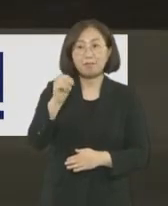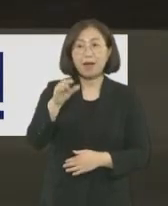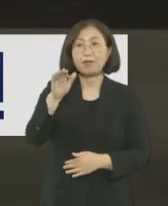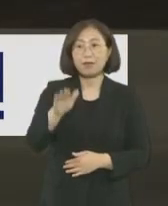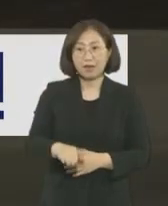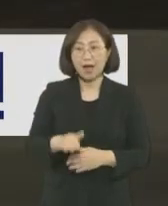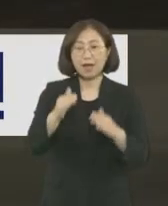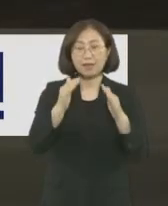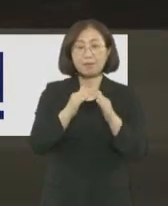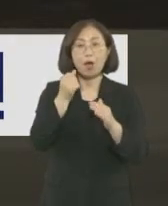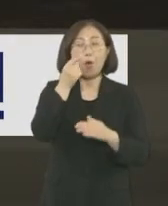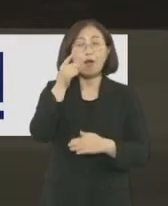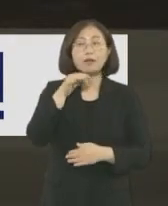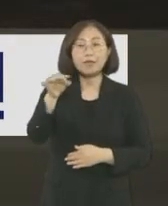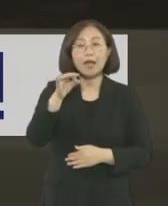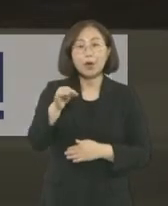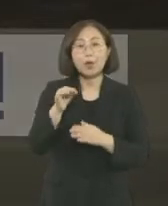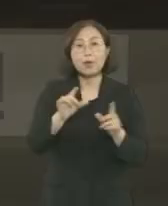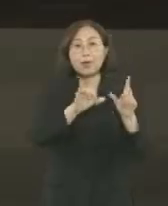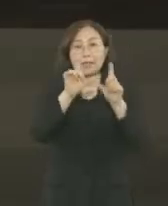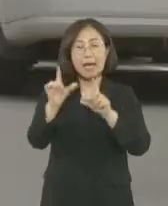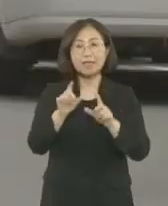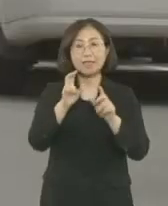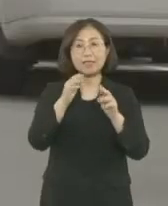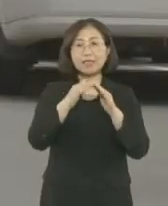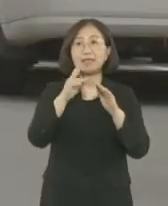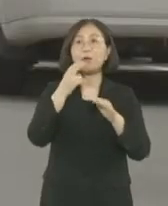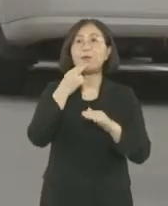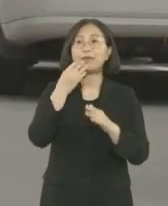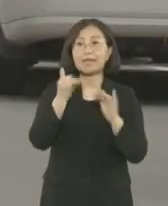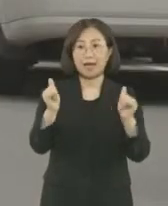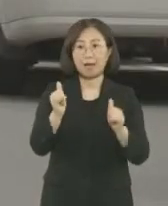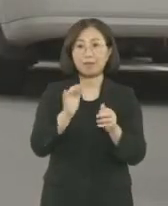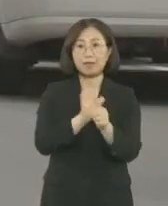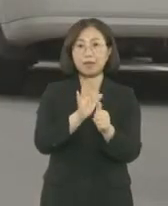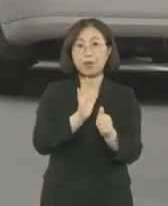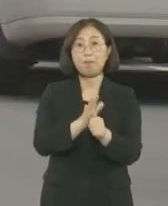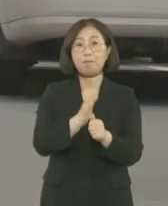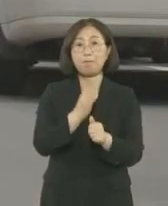건물의 월세로 거주하는 무주택자가 수원 받을 수 있습니다